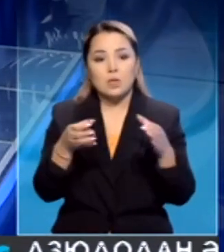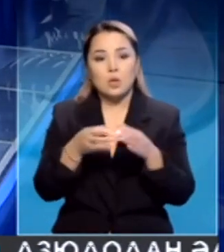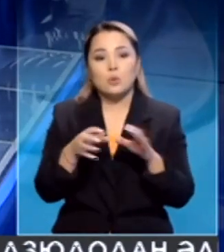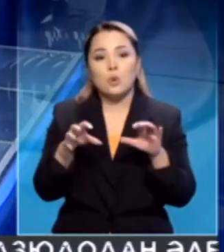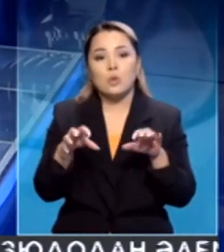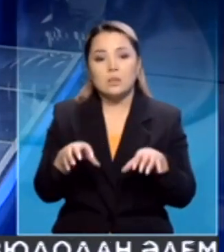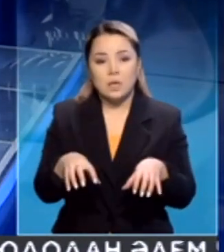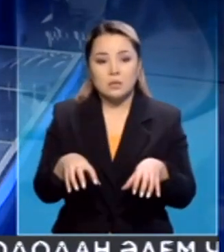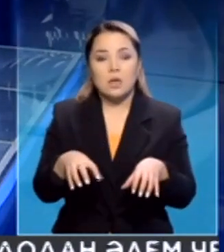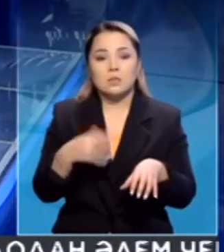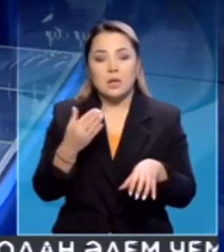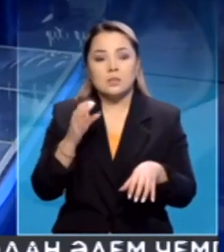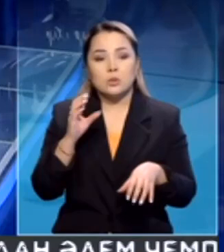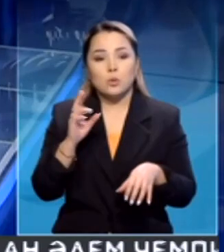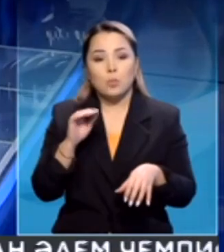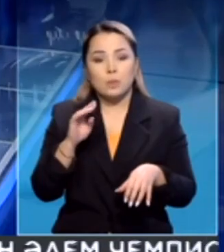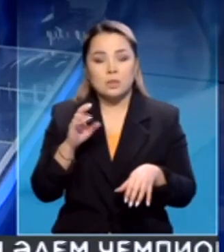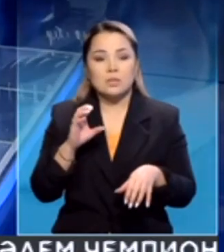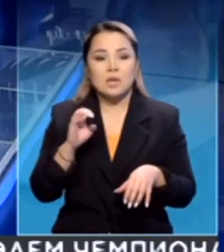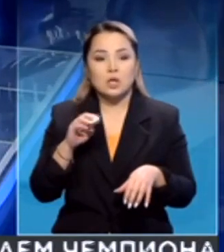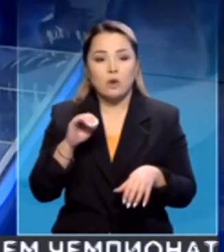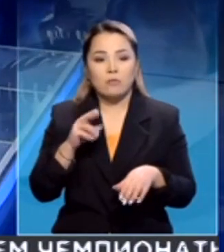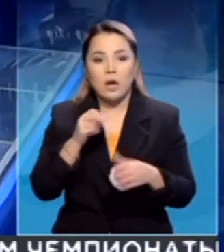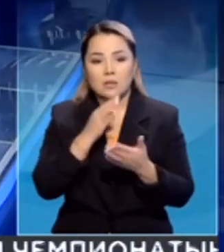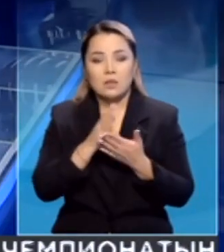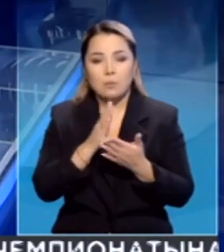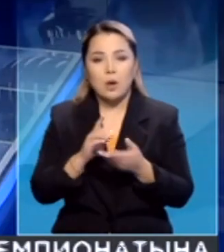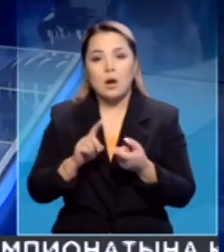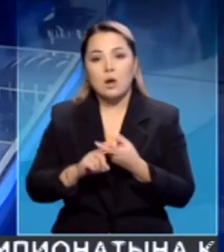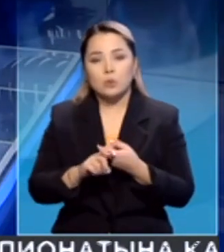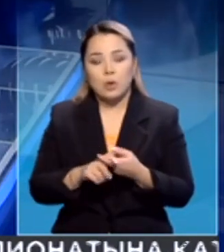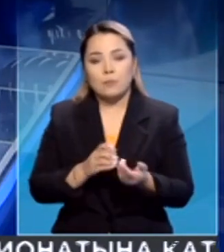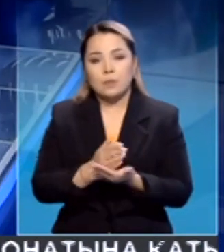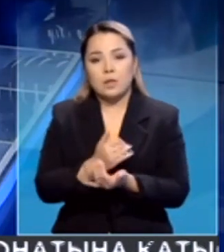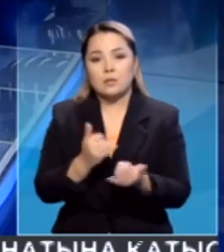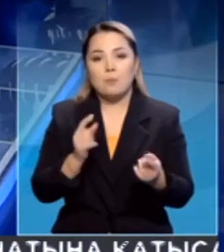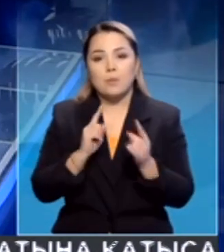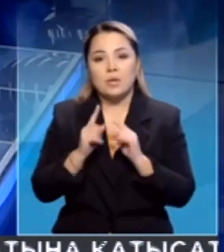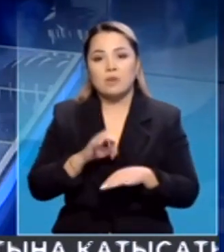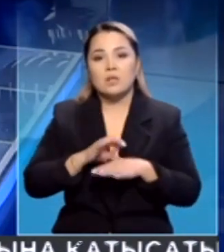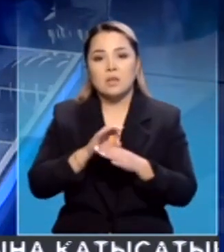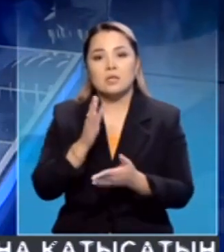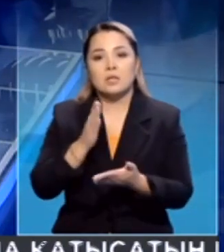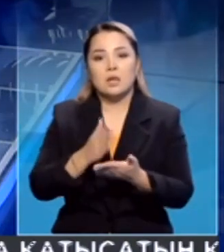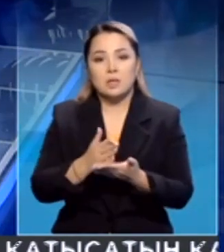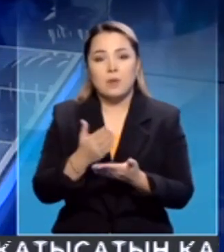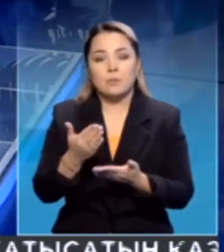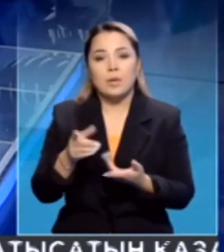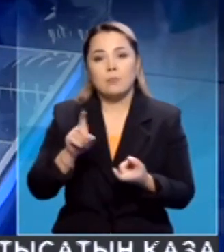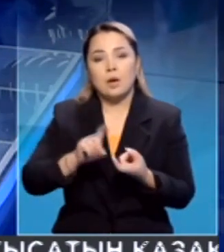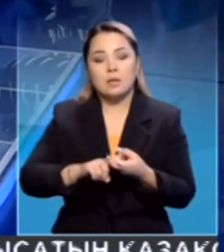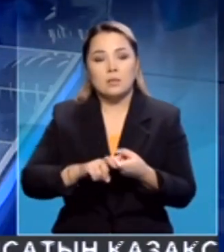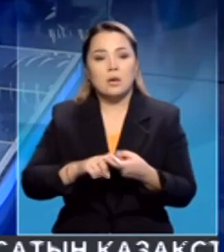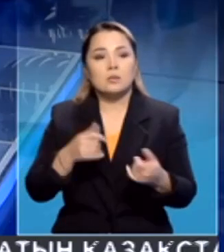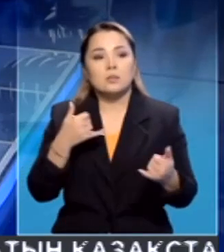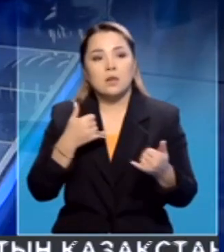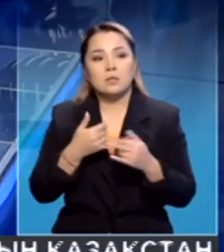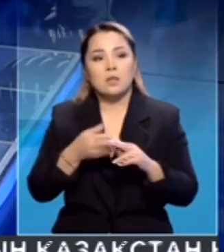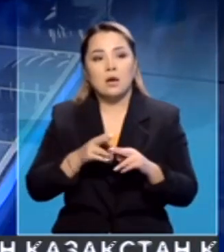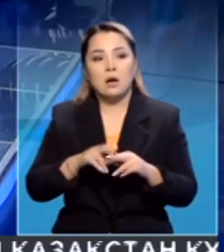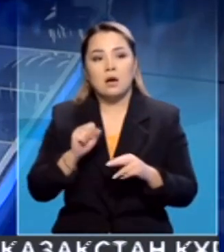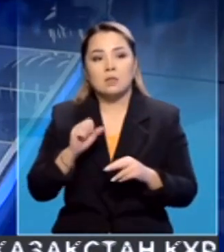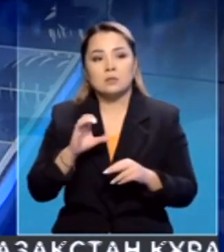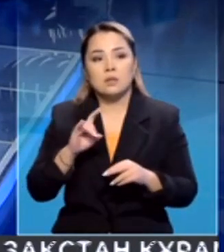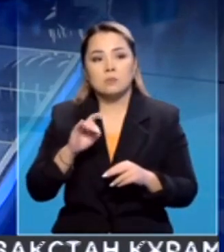төрағасының орынбасары Күміс Сейітова айтты. Орталық коммуникациялар қызметінде өткен брифингте тікелей байланысқа қосылып отырған